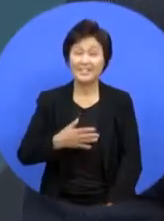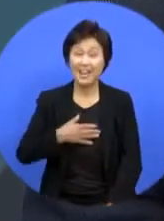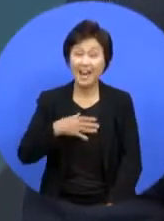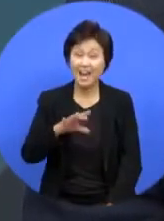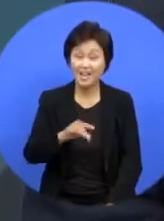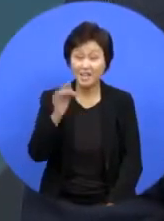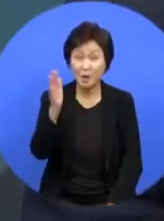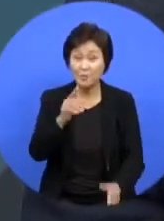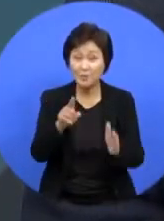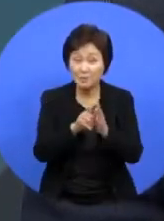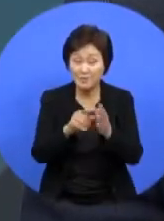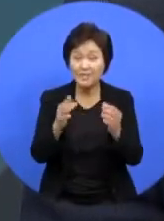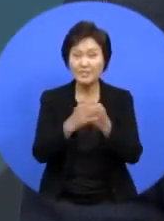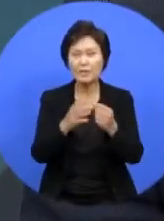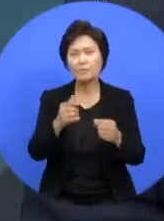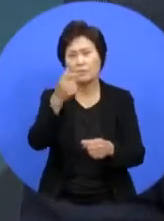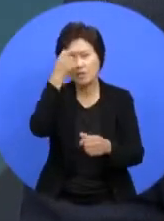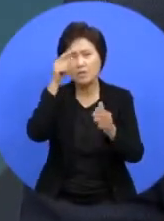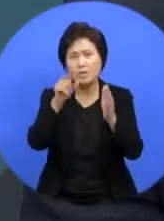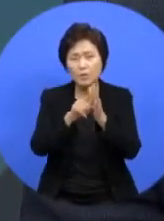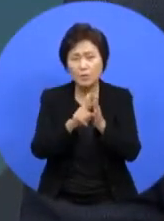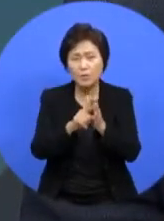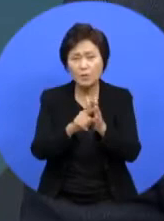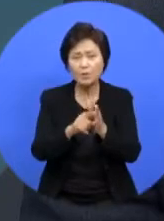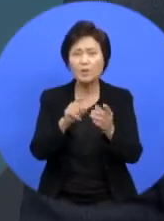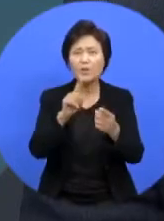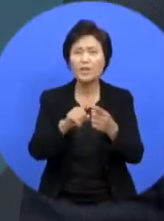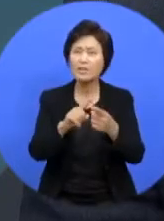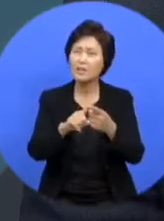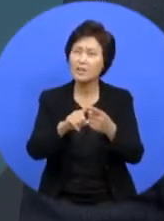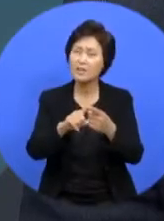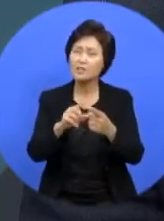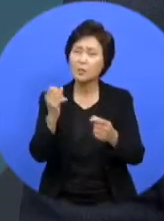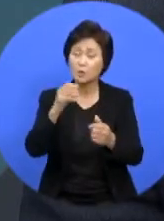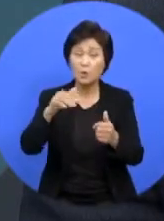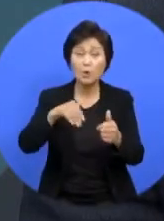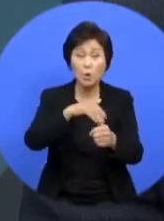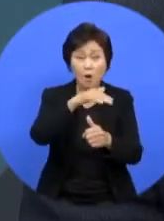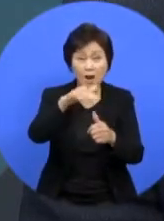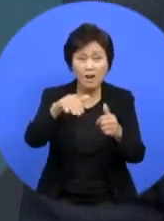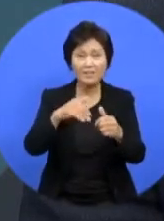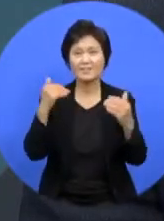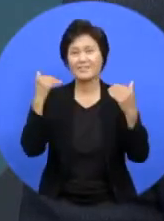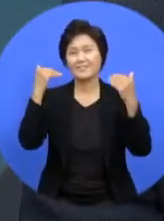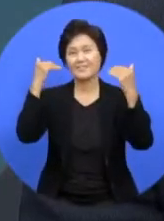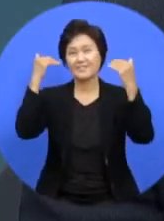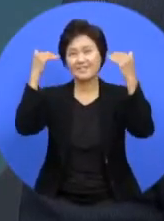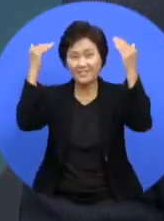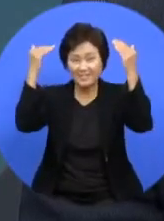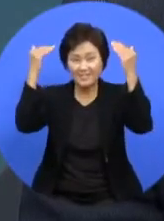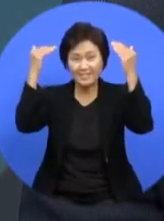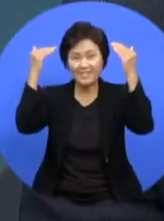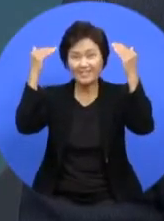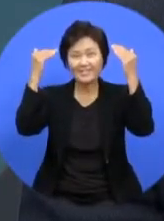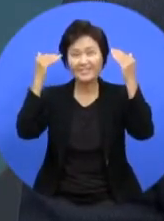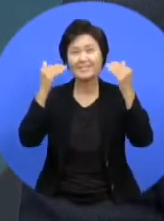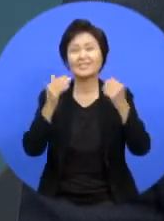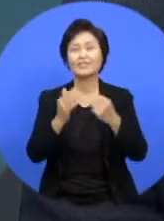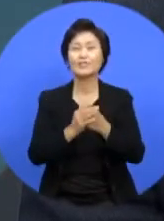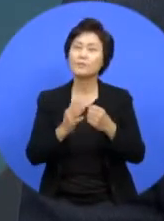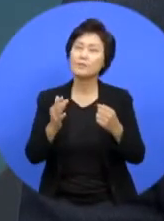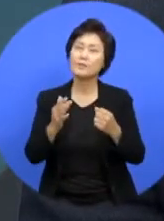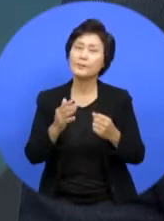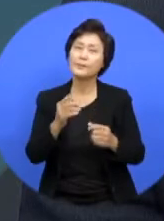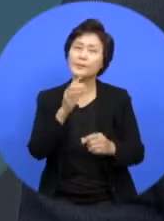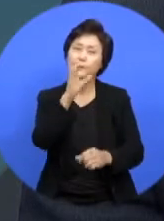기독교 가치관이나 또 기독교적인 환경에서 자라온 영향이 커서. 예. 저는 항상 제가 좋은